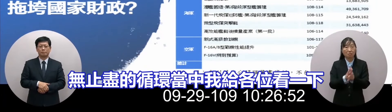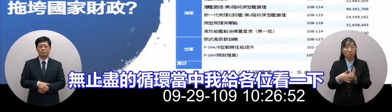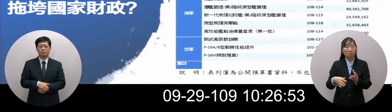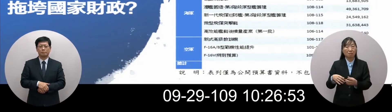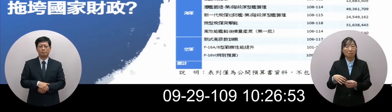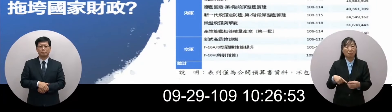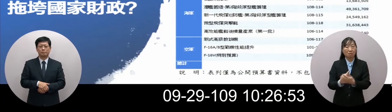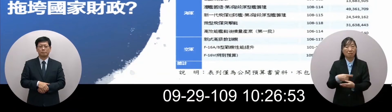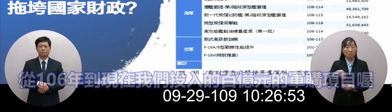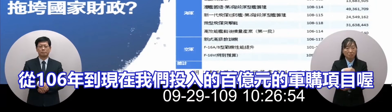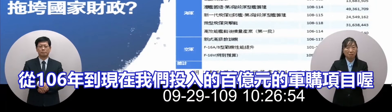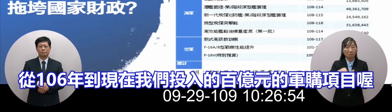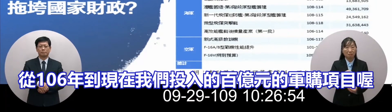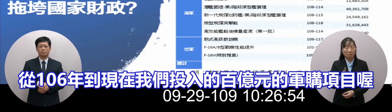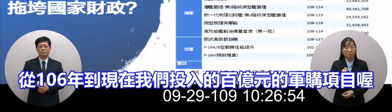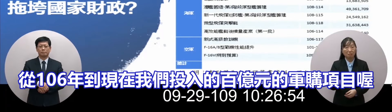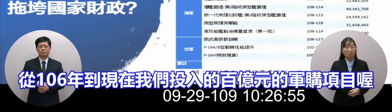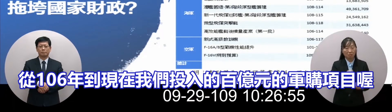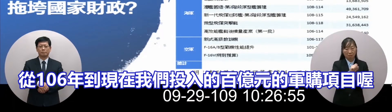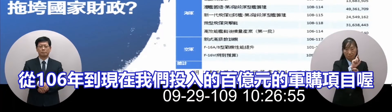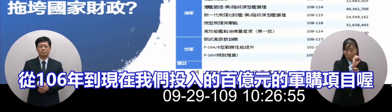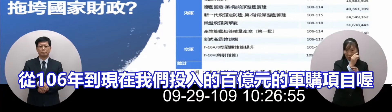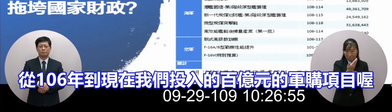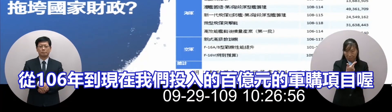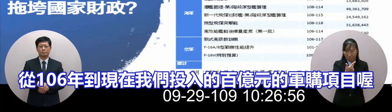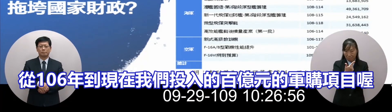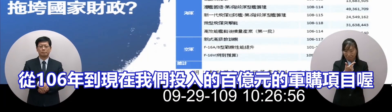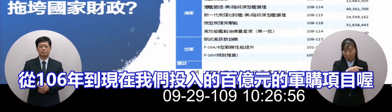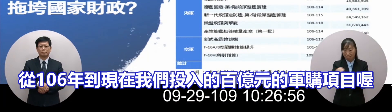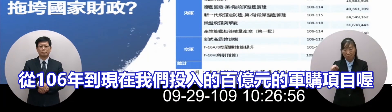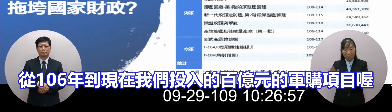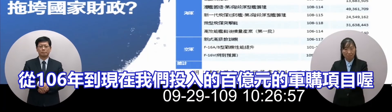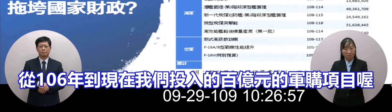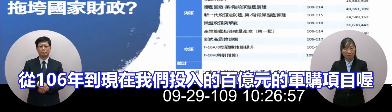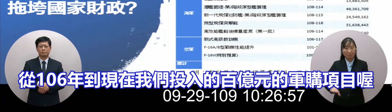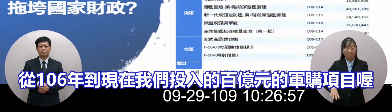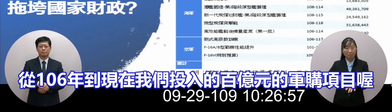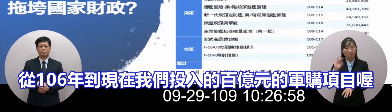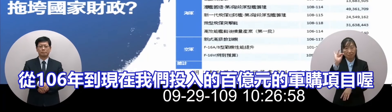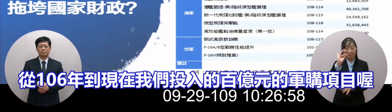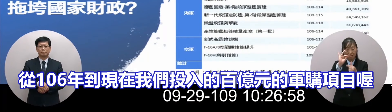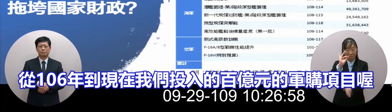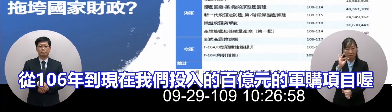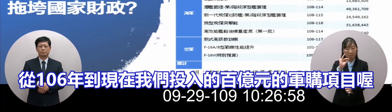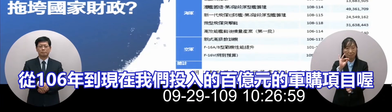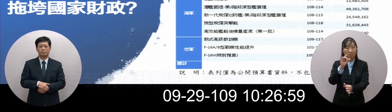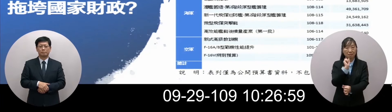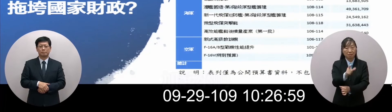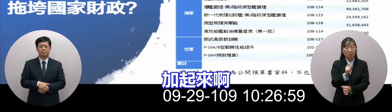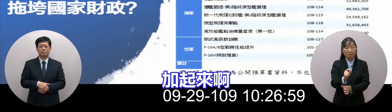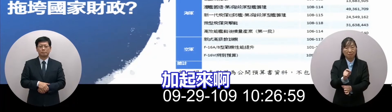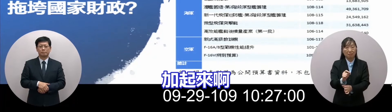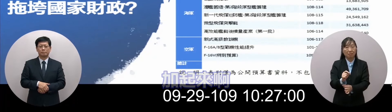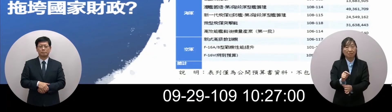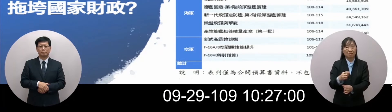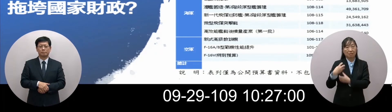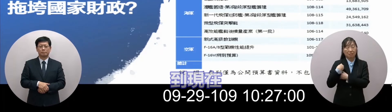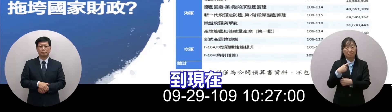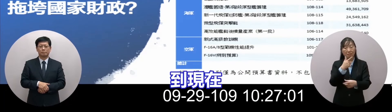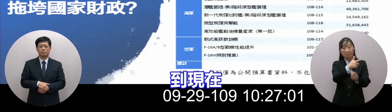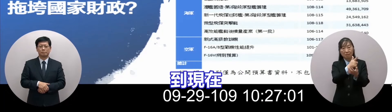给各位看一下，到从106年到现在啊，我们投入了100亿元的军购的项目哦，加起来